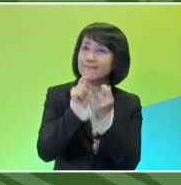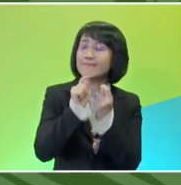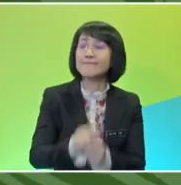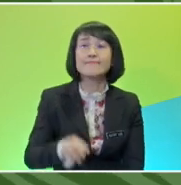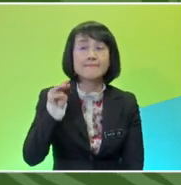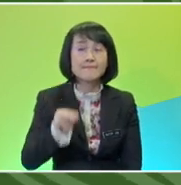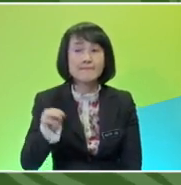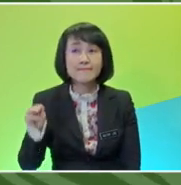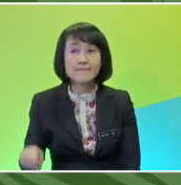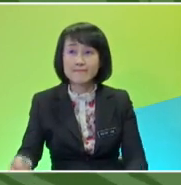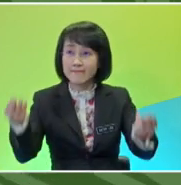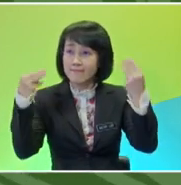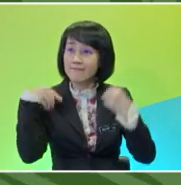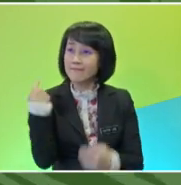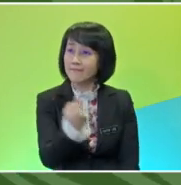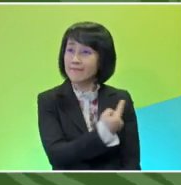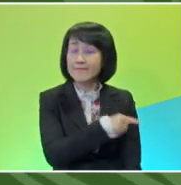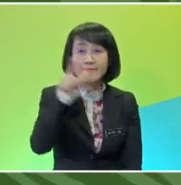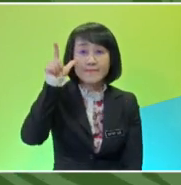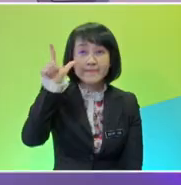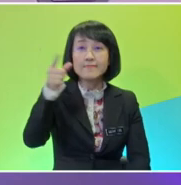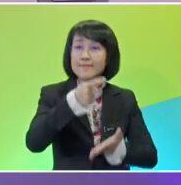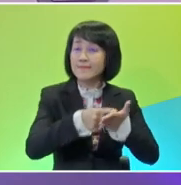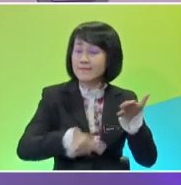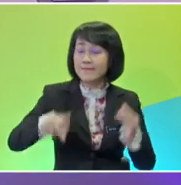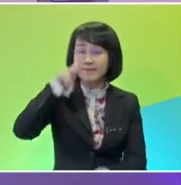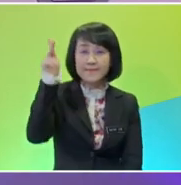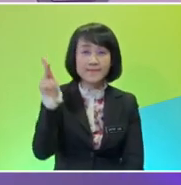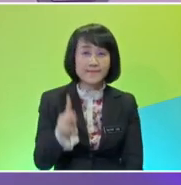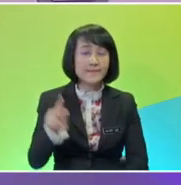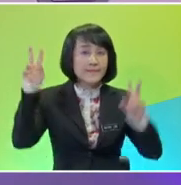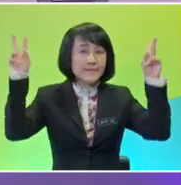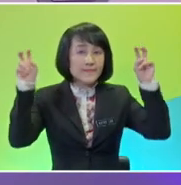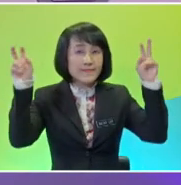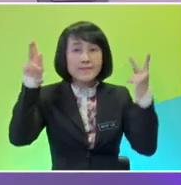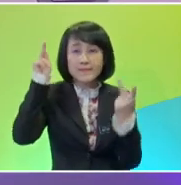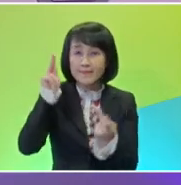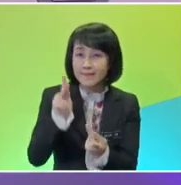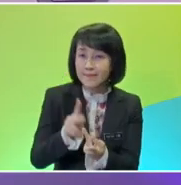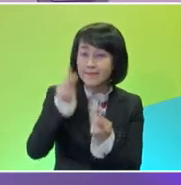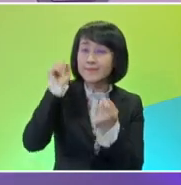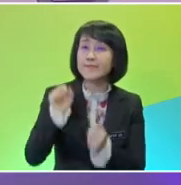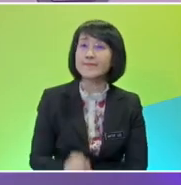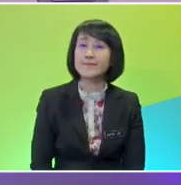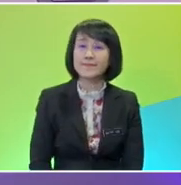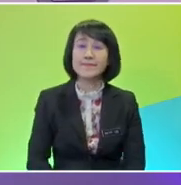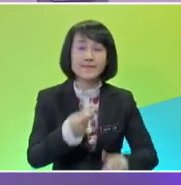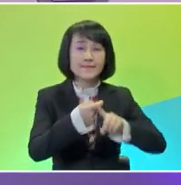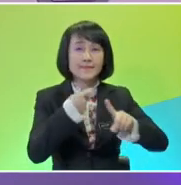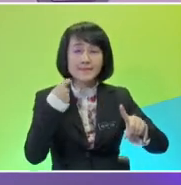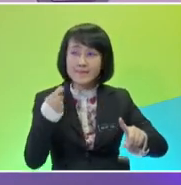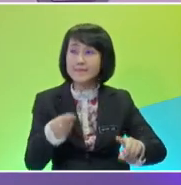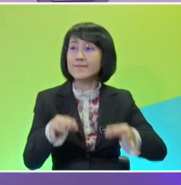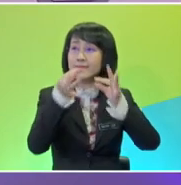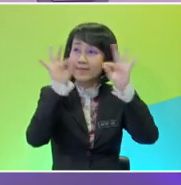Mari kita lihat apakah agaknya tajuk yang sesuai daripada petikan